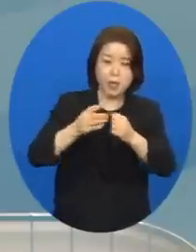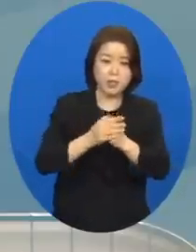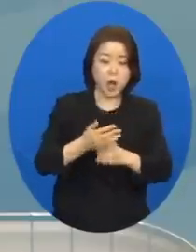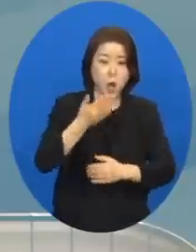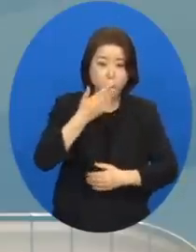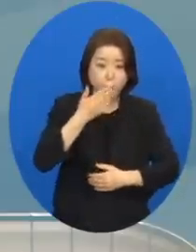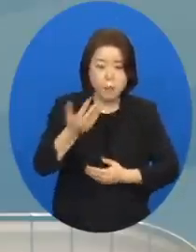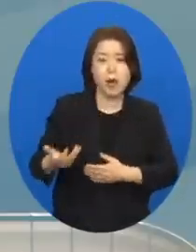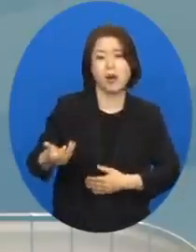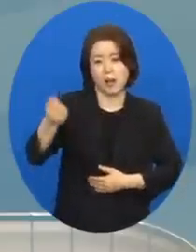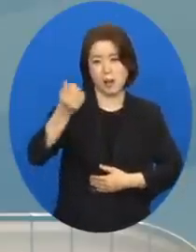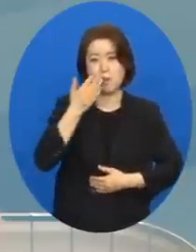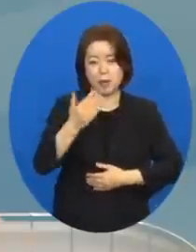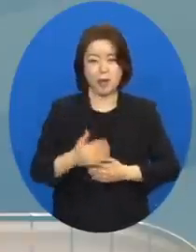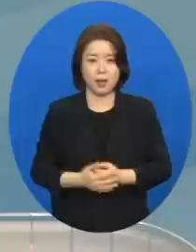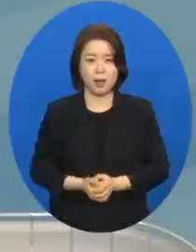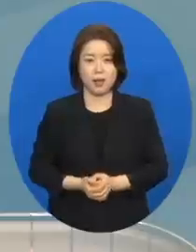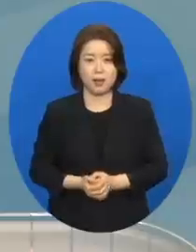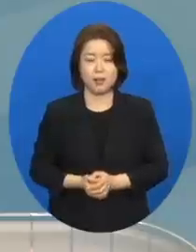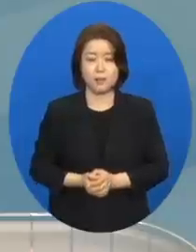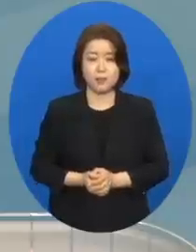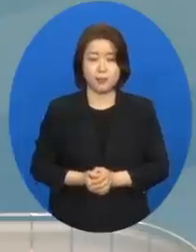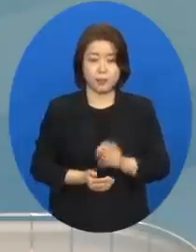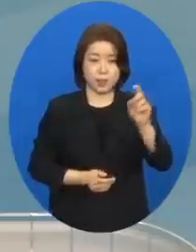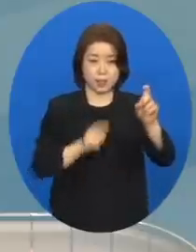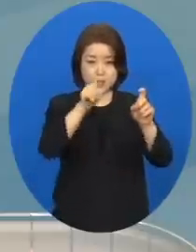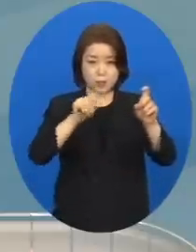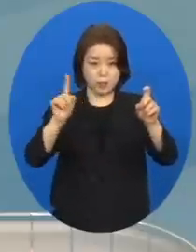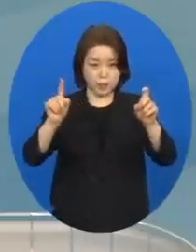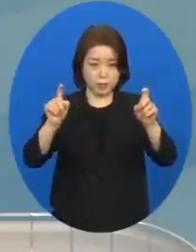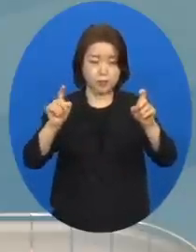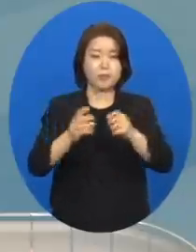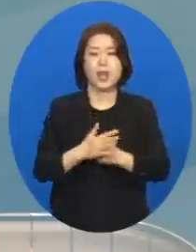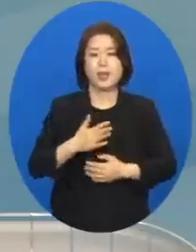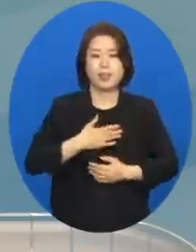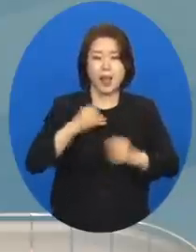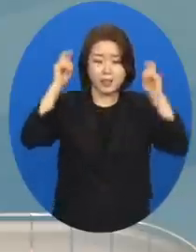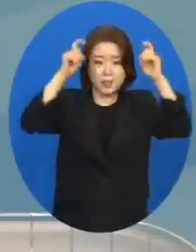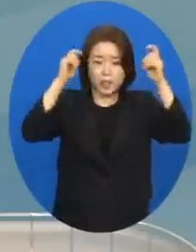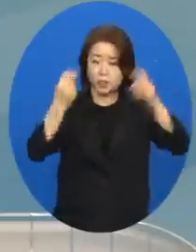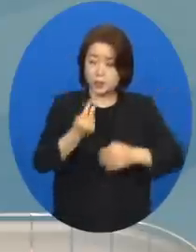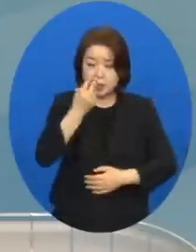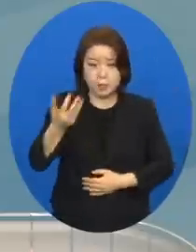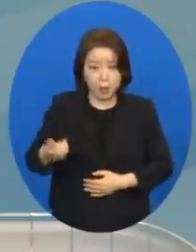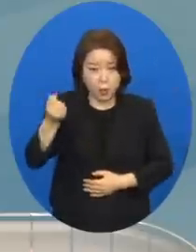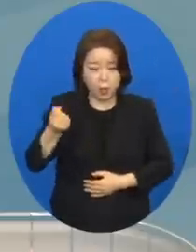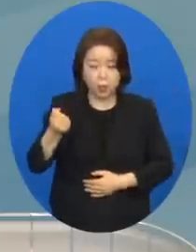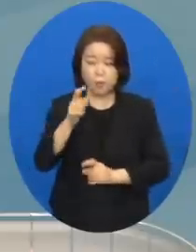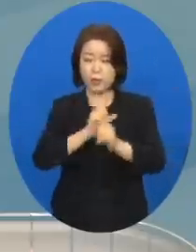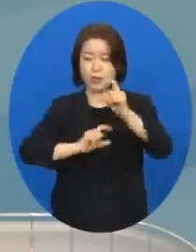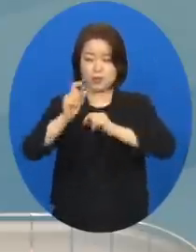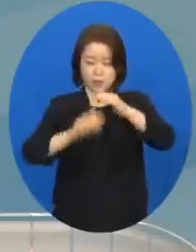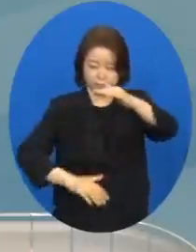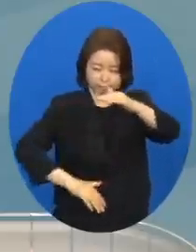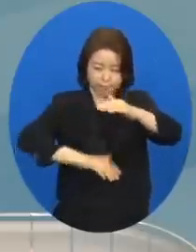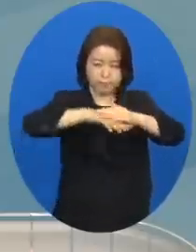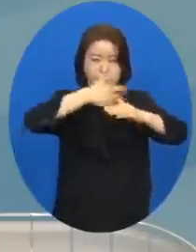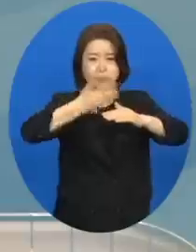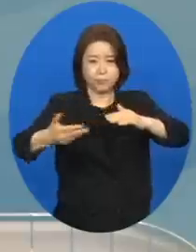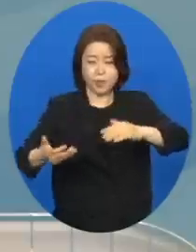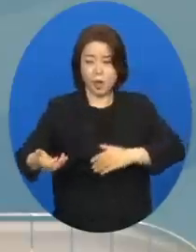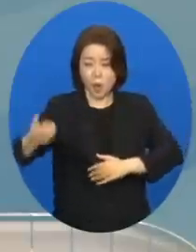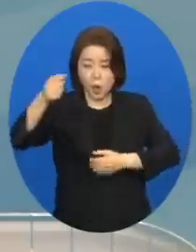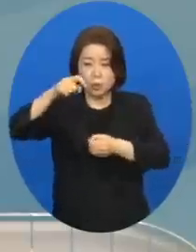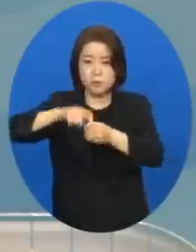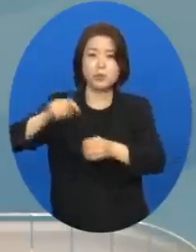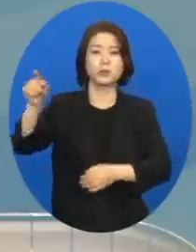얻을 것이다. 10절에 나는 양들이 생명을 얻고 또 더 넘치게 얻게 하려고 왔다.